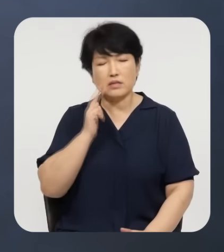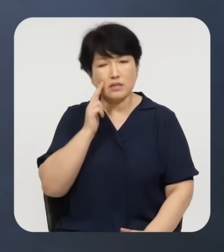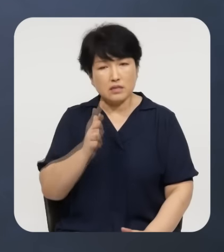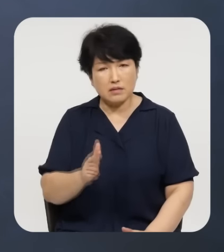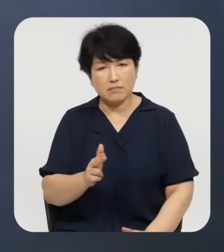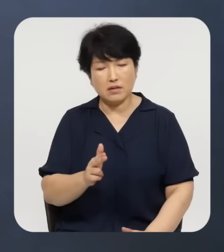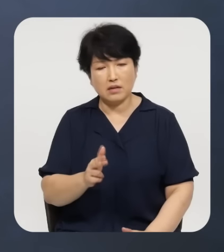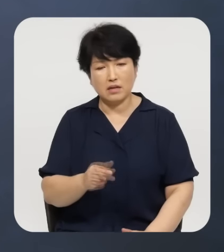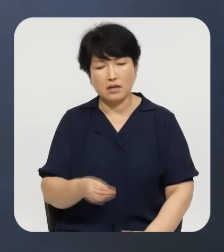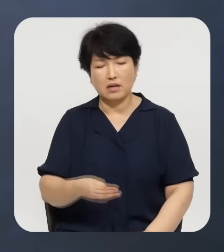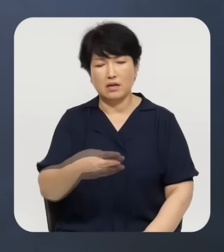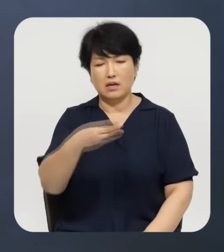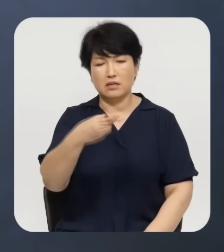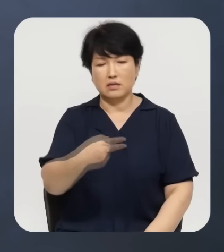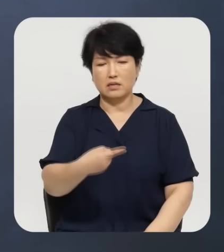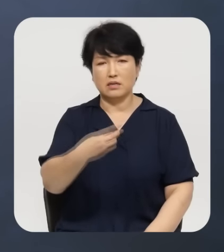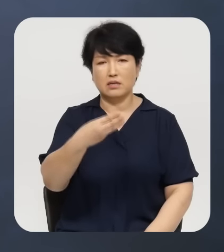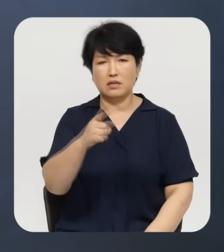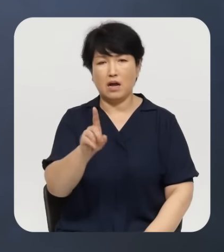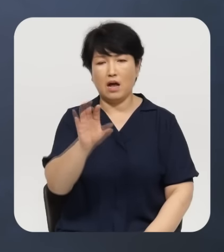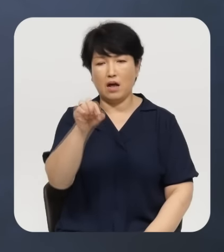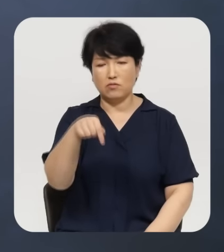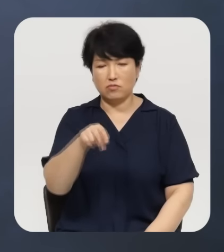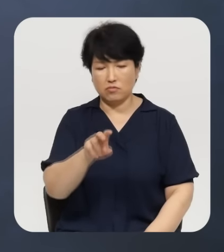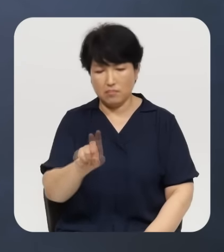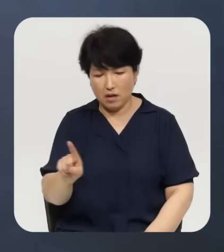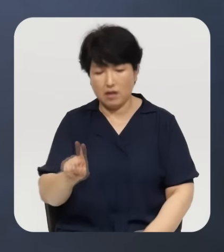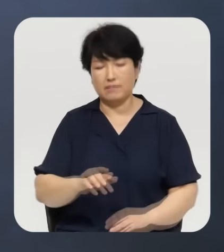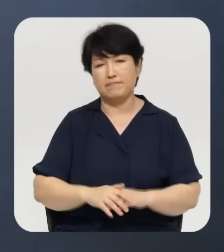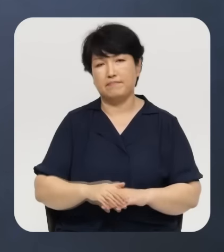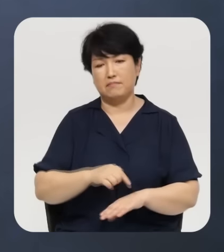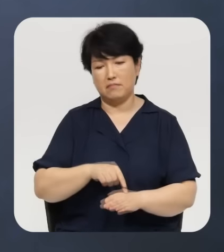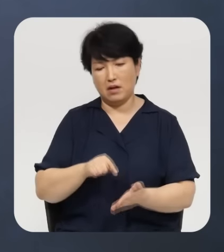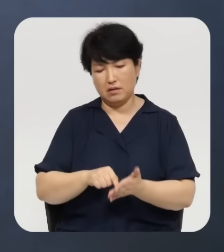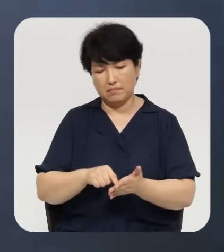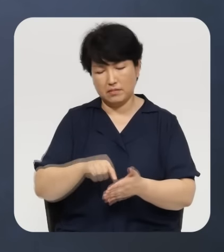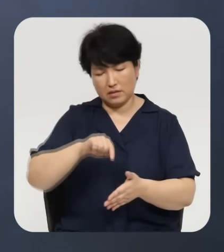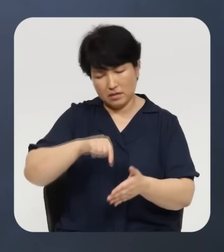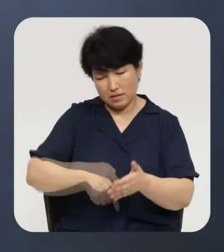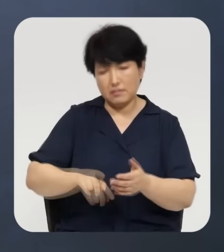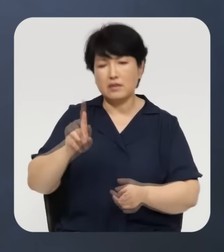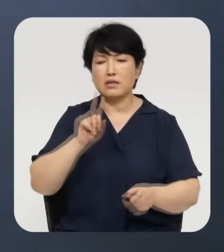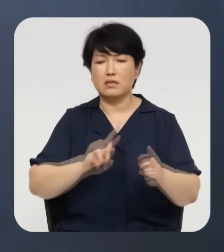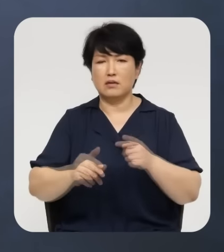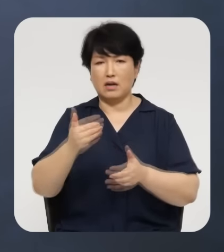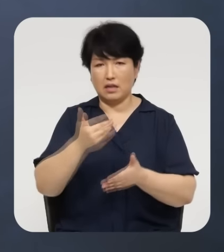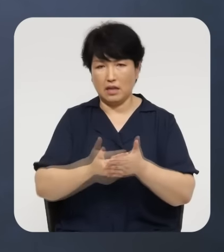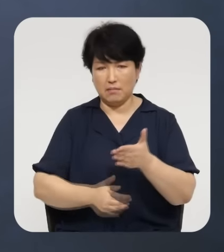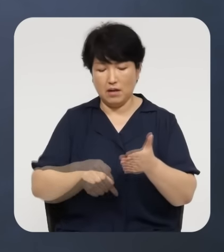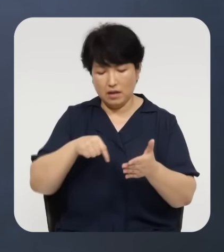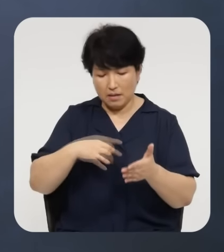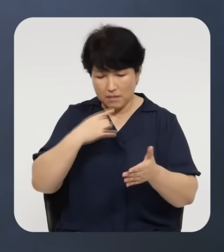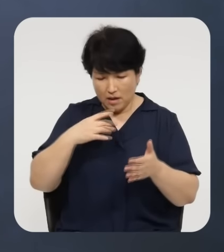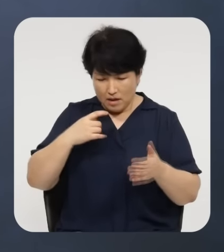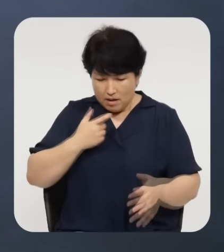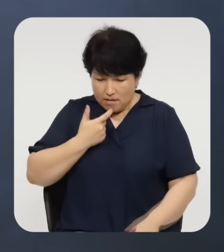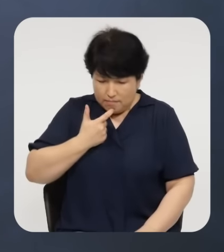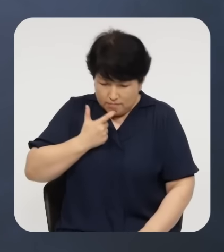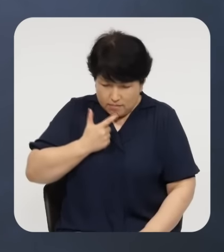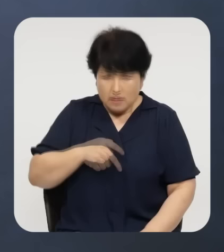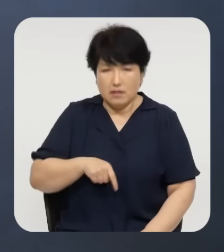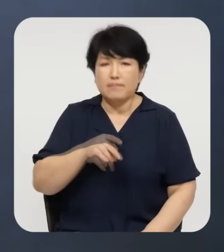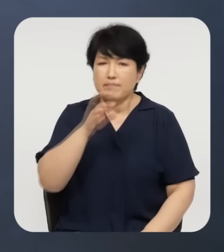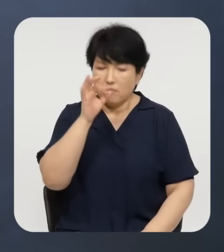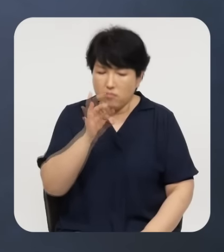받아서 자기가 지금 트라우마가 된 거예요. 마음의 상처가 됐다. 그래서 거기에 지금 집착을